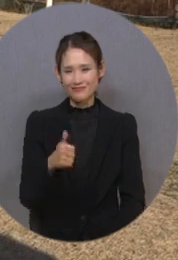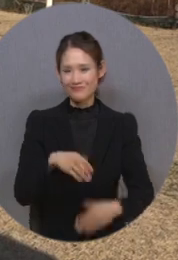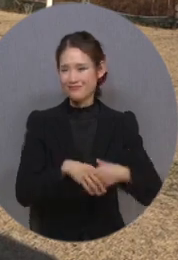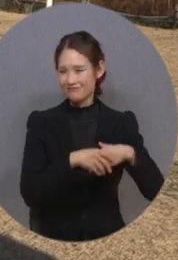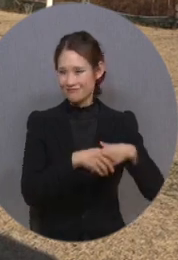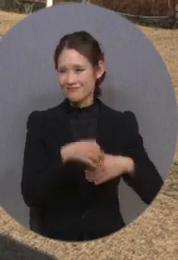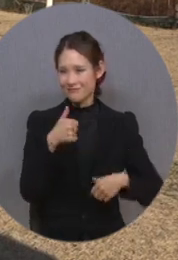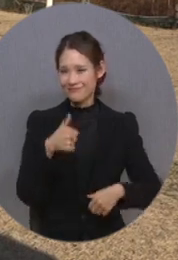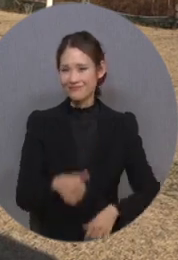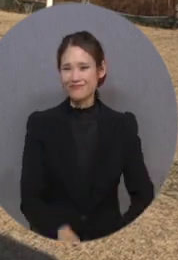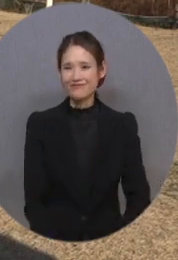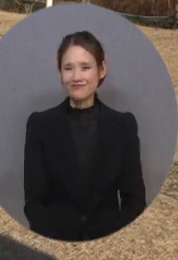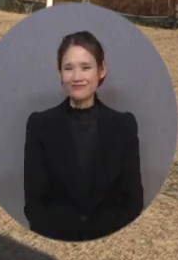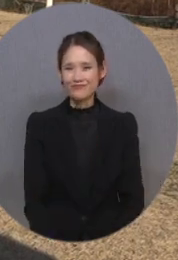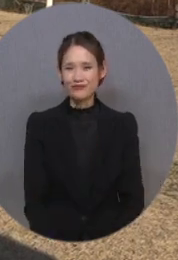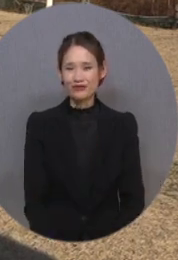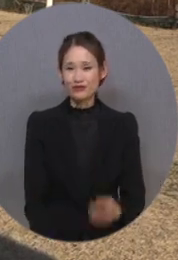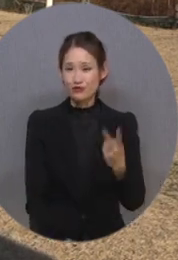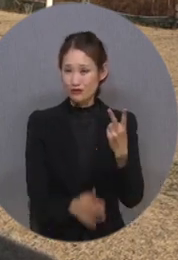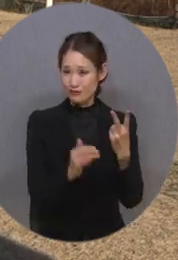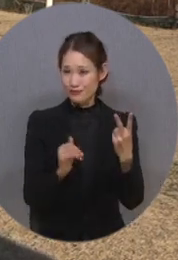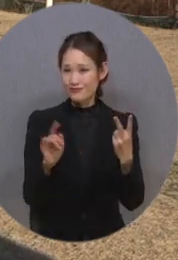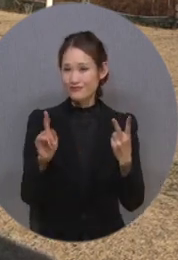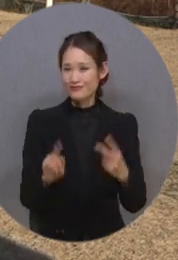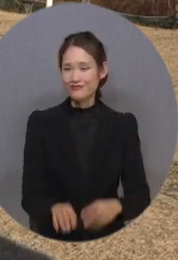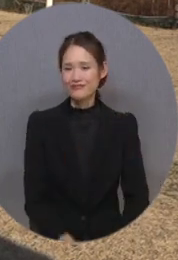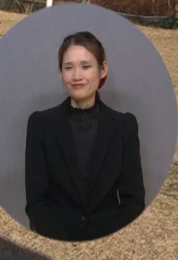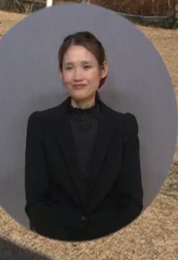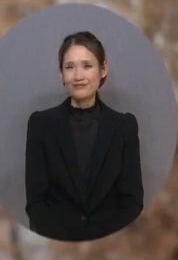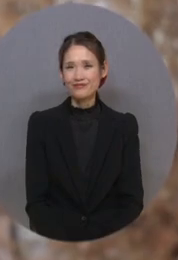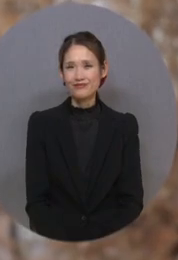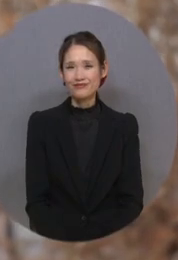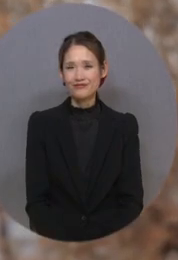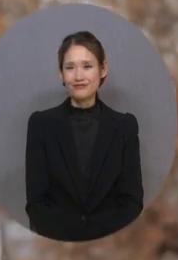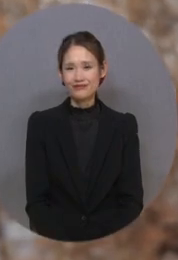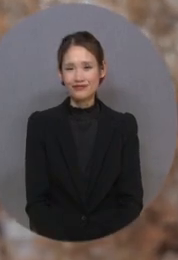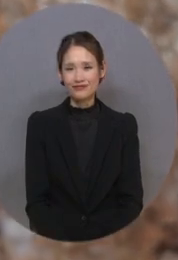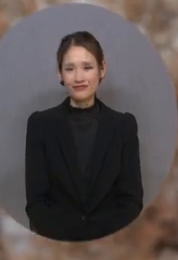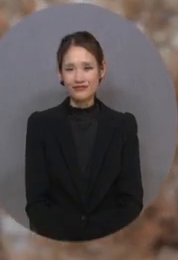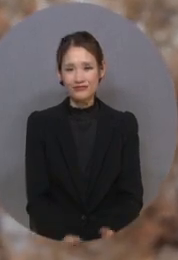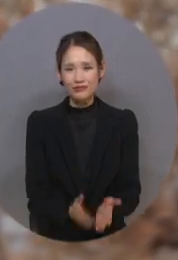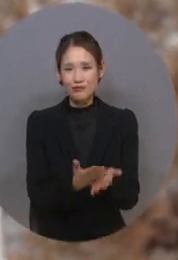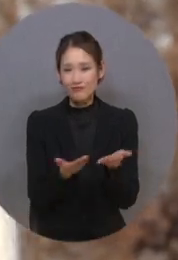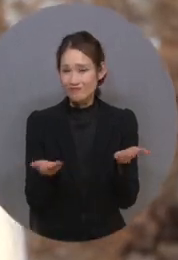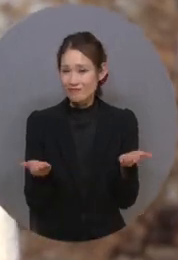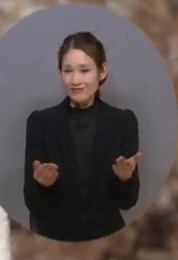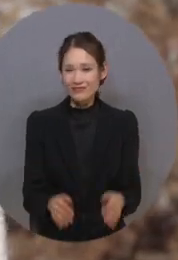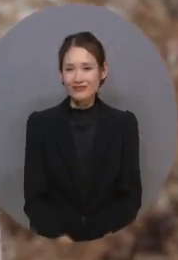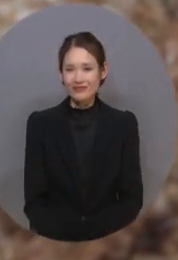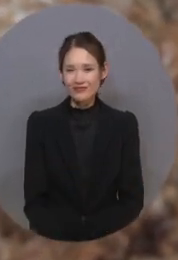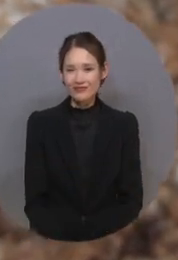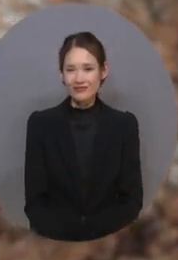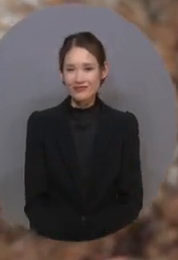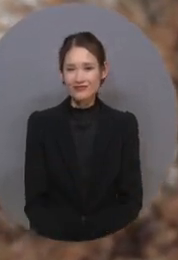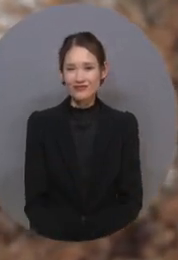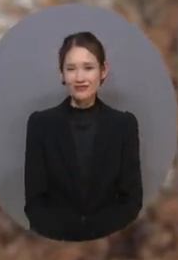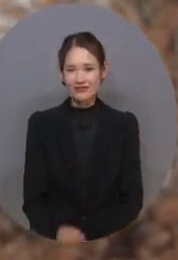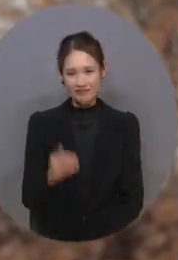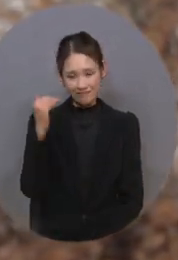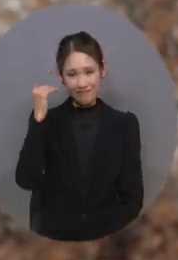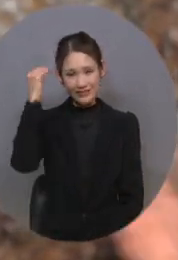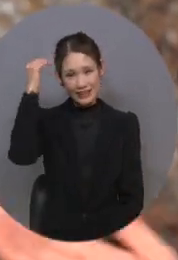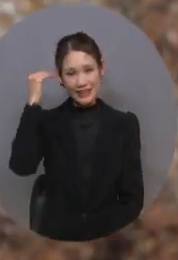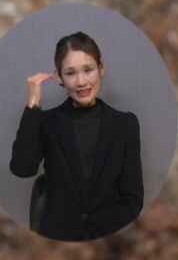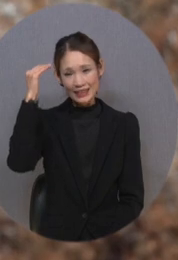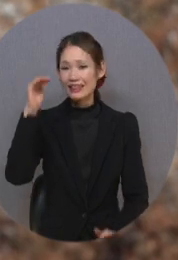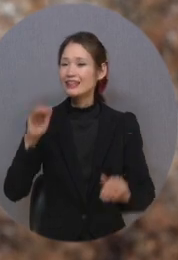우리 파트너. 아. 두 분은 어땠어요? 지금 뭐 여기 구별이 있었나요? 아, 야.